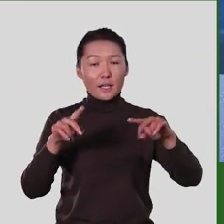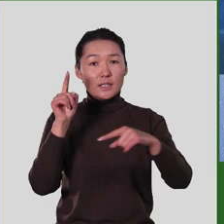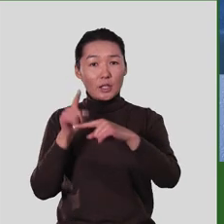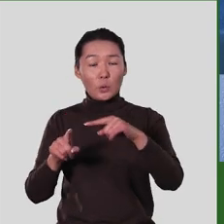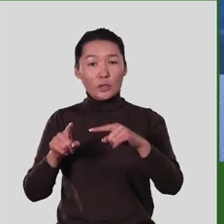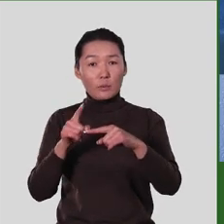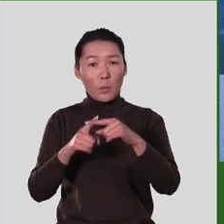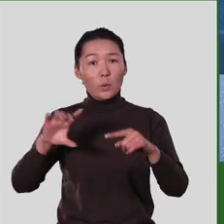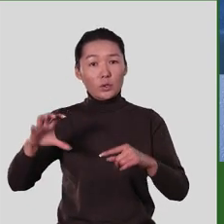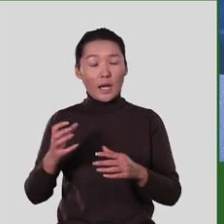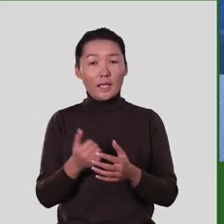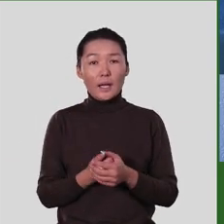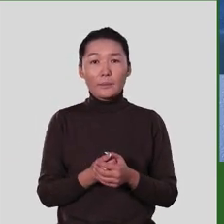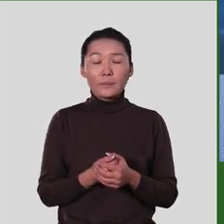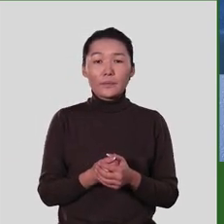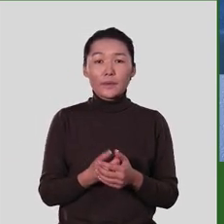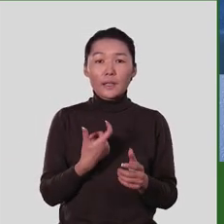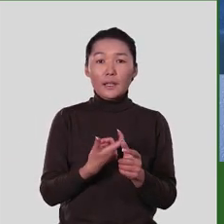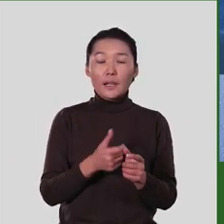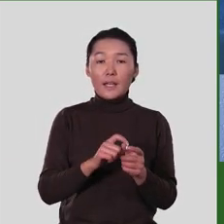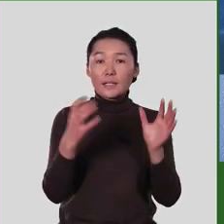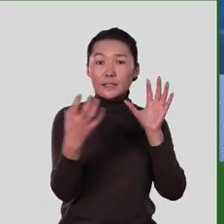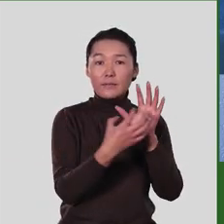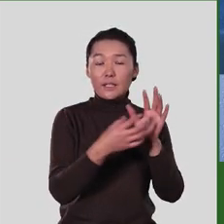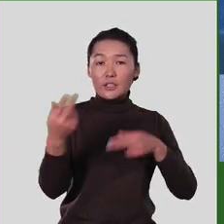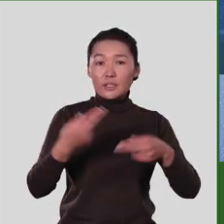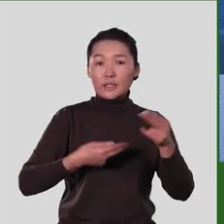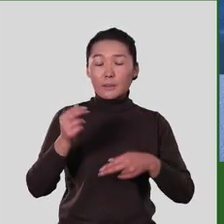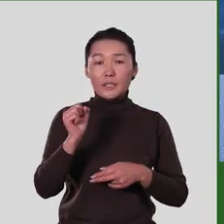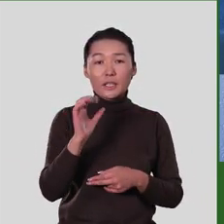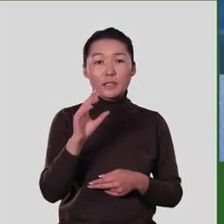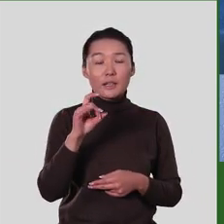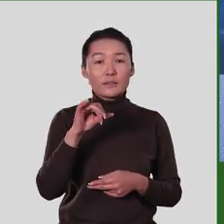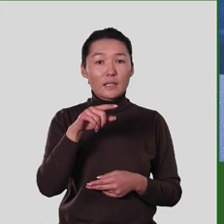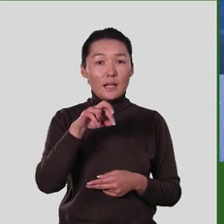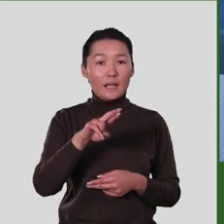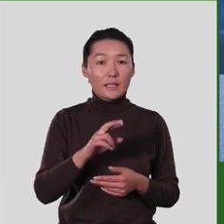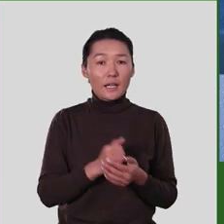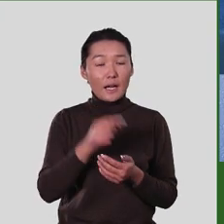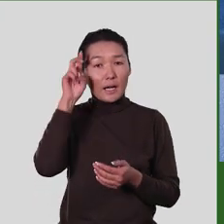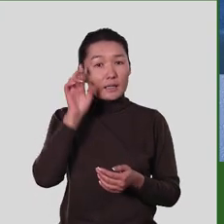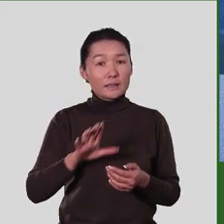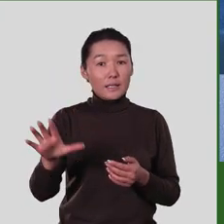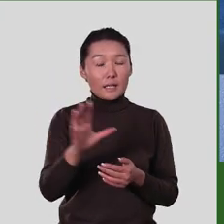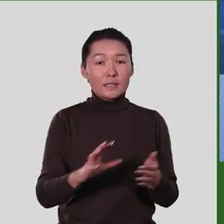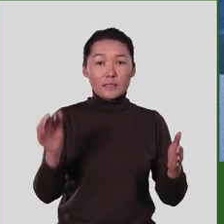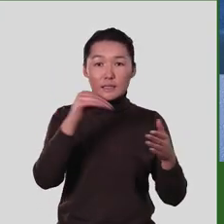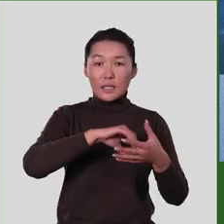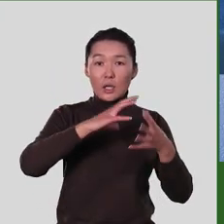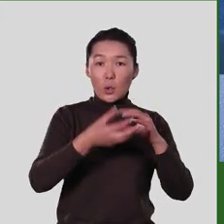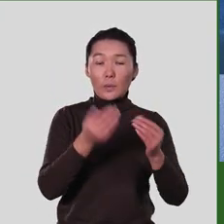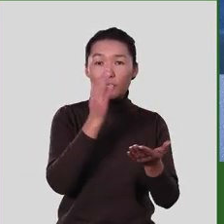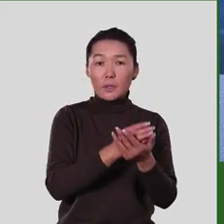Это еще и символическое изображение Австралии. Страны, целиком расположенной к югу от